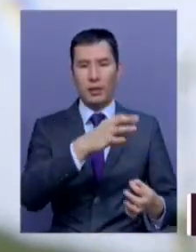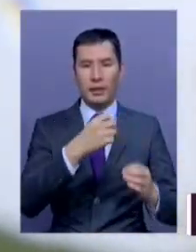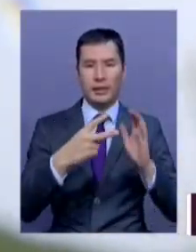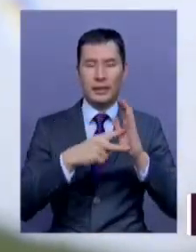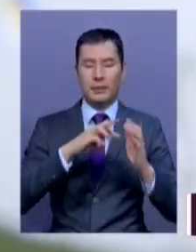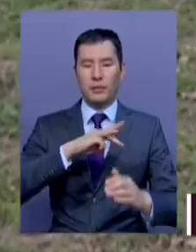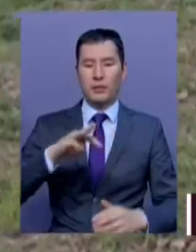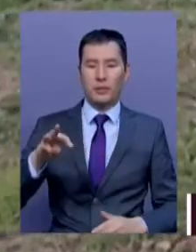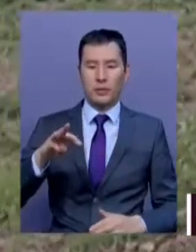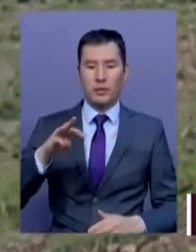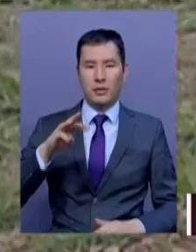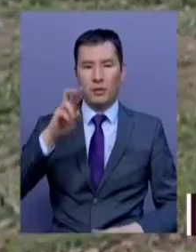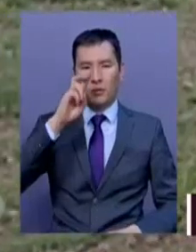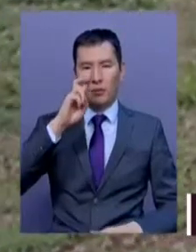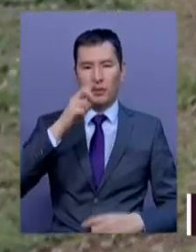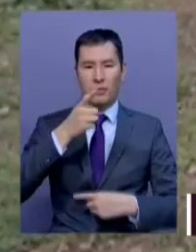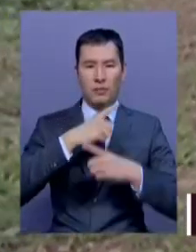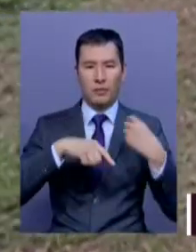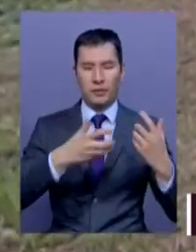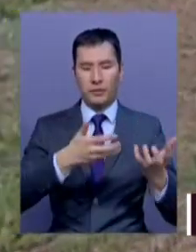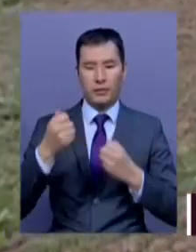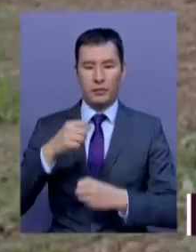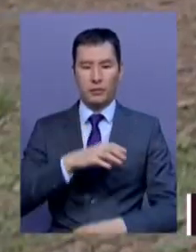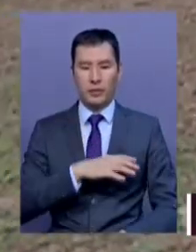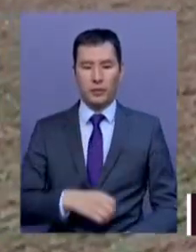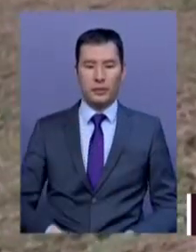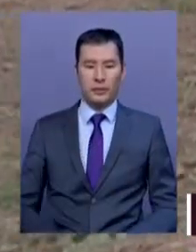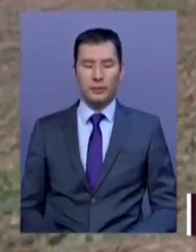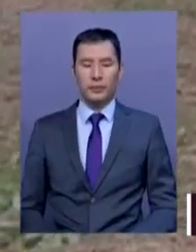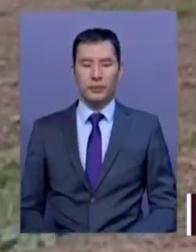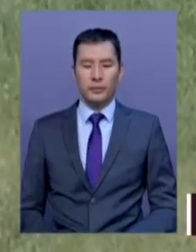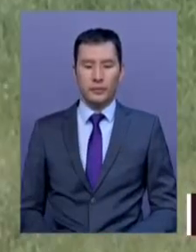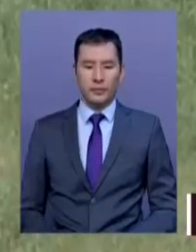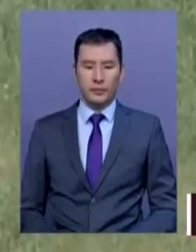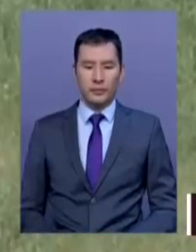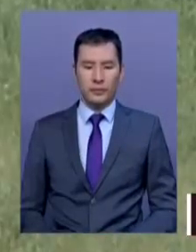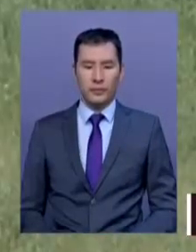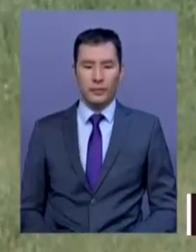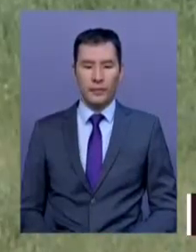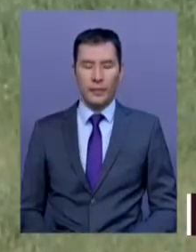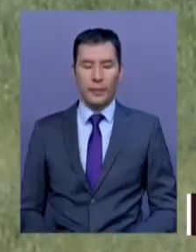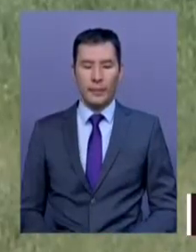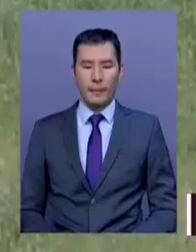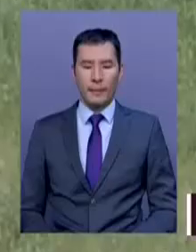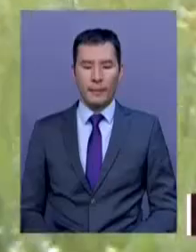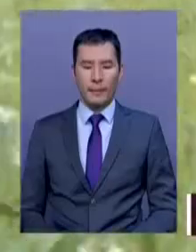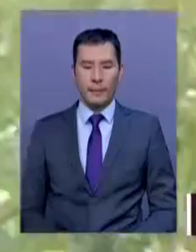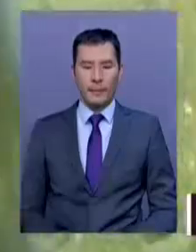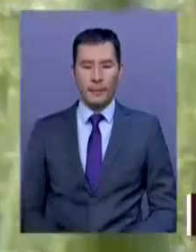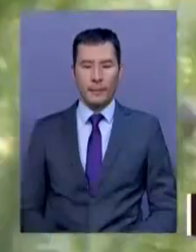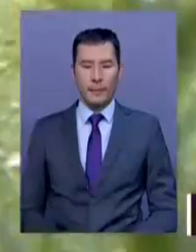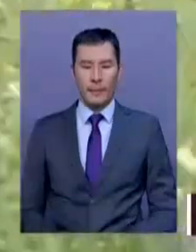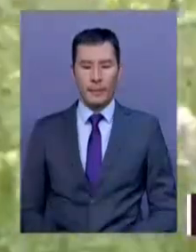гектары мемлекетке қайтарылды. Жерді алған қожайын оны игеру ісіне үлкен жауапкершілікпен қарауы тиіс. Лағат